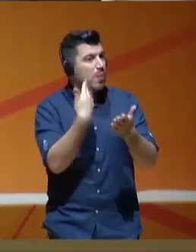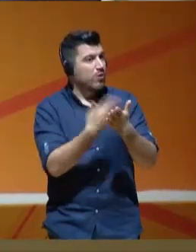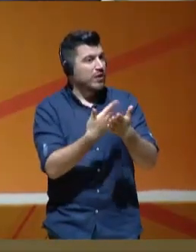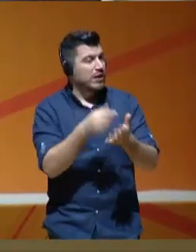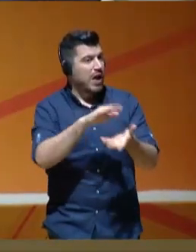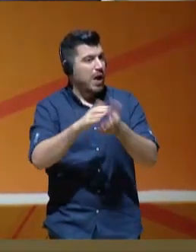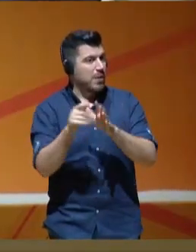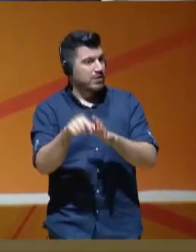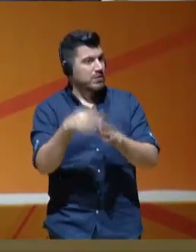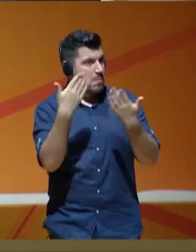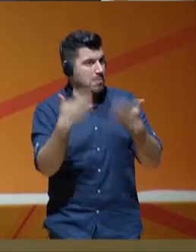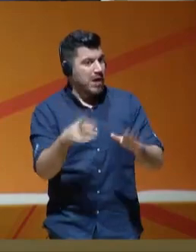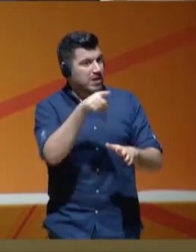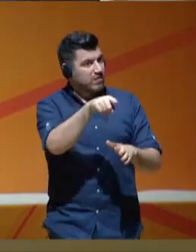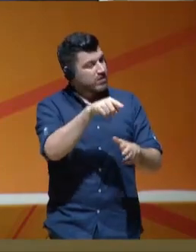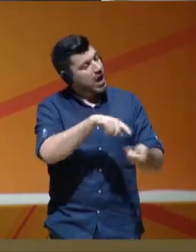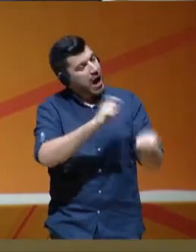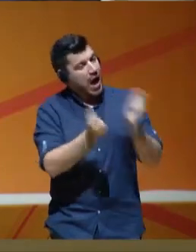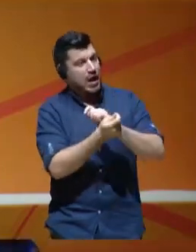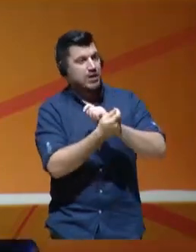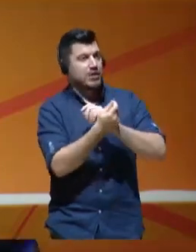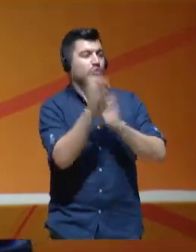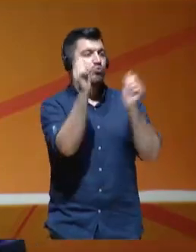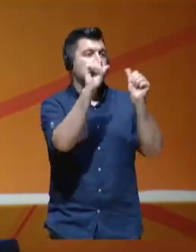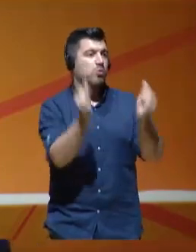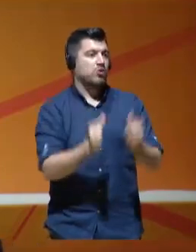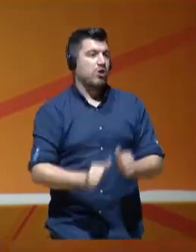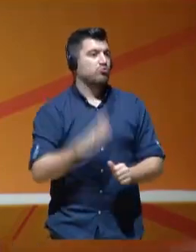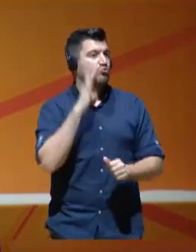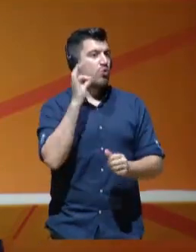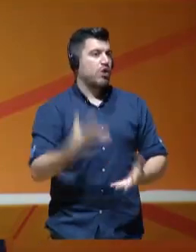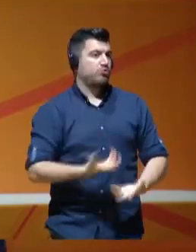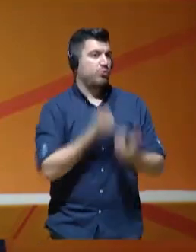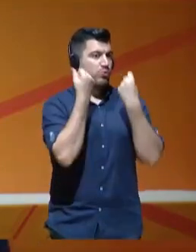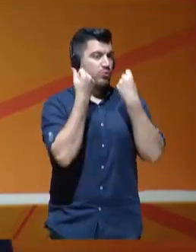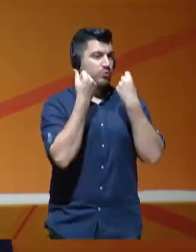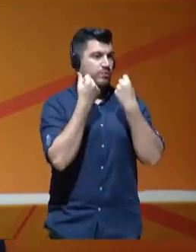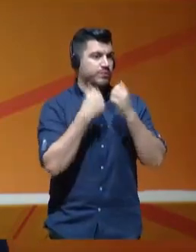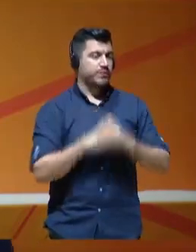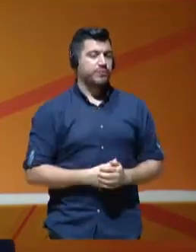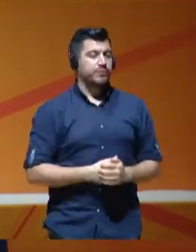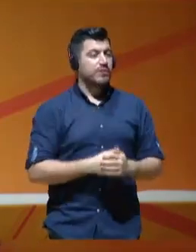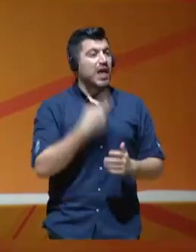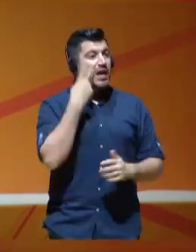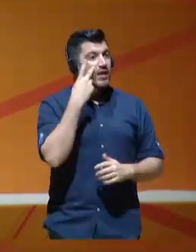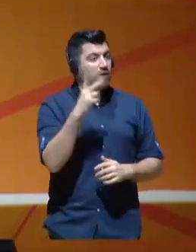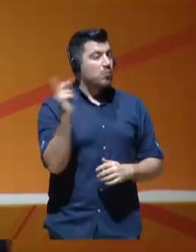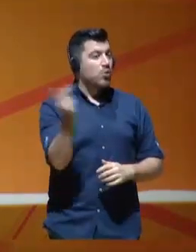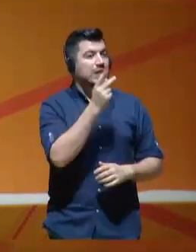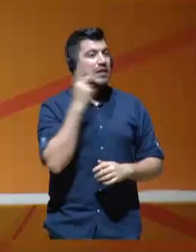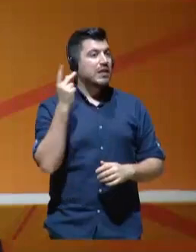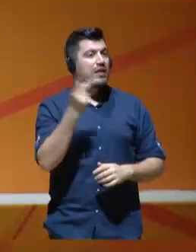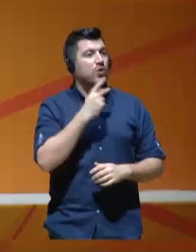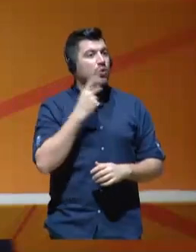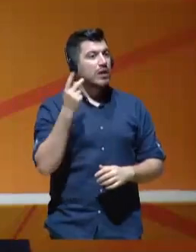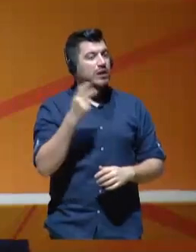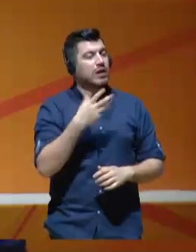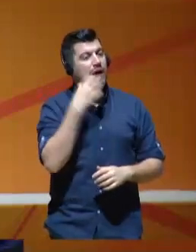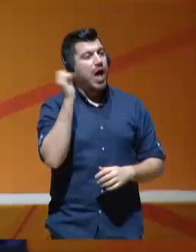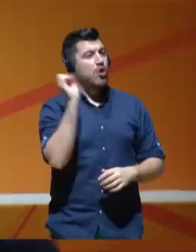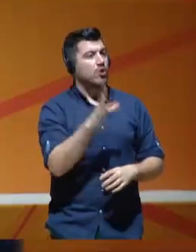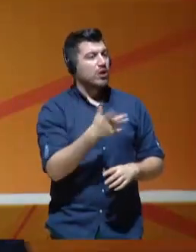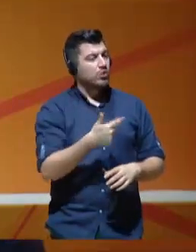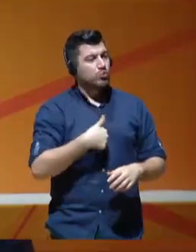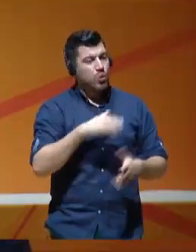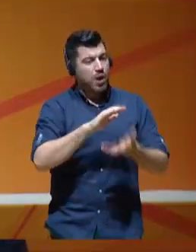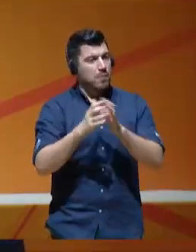στροφή, σωτήρια και για αυτούς και για μας. Και βλέπετε επίσης ότι η κοινωνική ανοχή των απατεώνων έχει μειωθεί